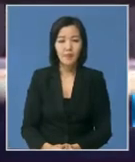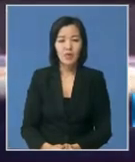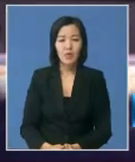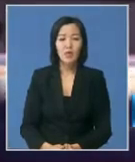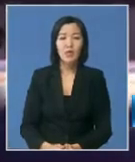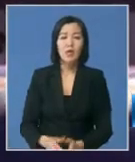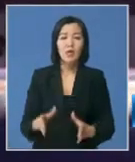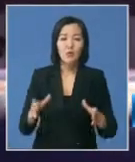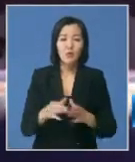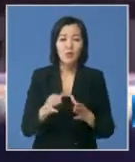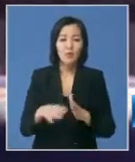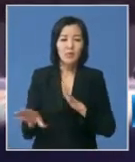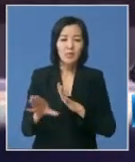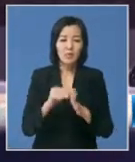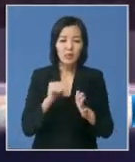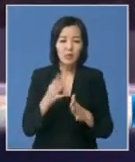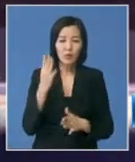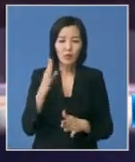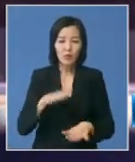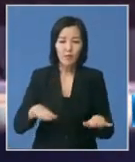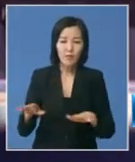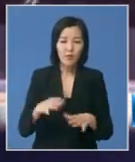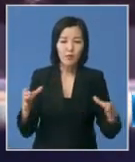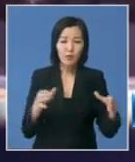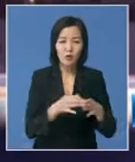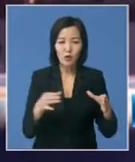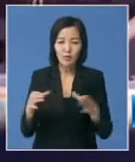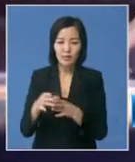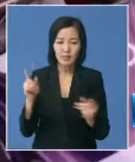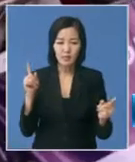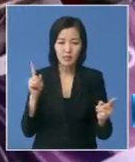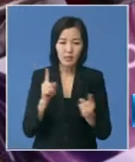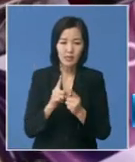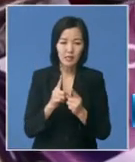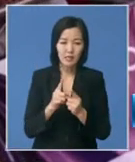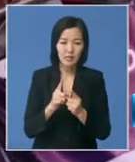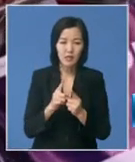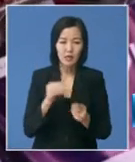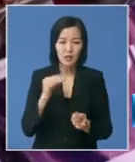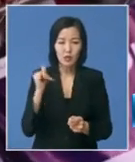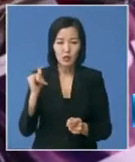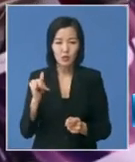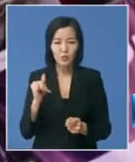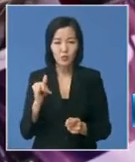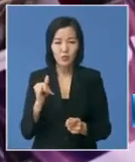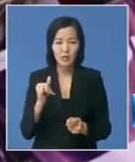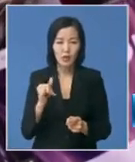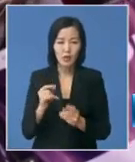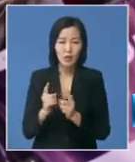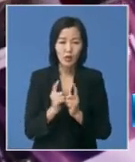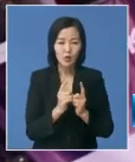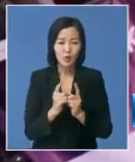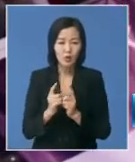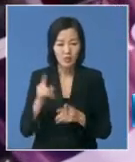финалдық кезеңінде іріктеуден сүрінбей өткен төрт аймақтың құрамасы өзара күш сынасты. Бұл бәсекеде жетісу өңірінің грек-рим стилінде көрсететін